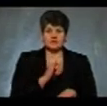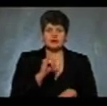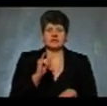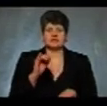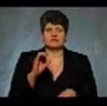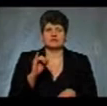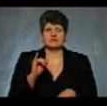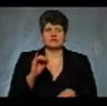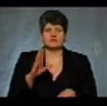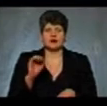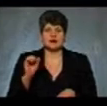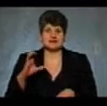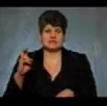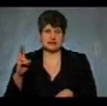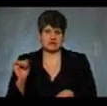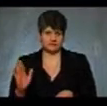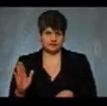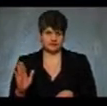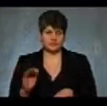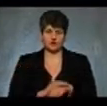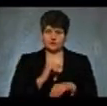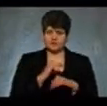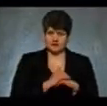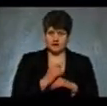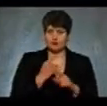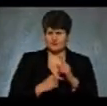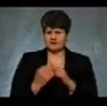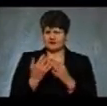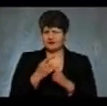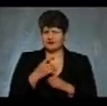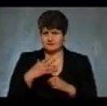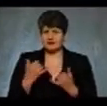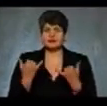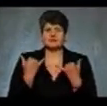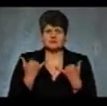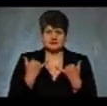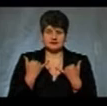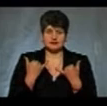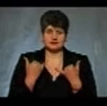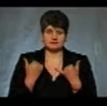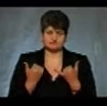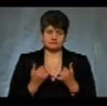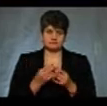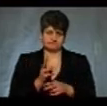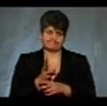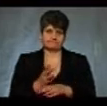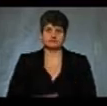Доброго вечора. Добрий вечір. Повернемося до розмови уже за декілька хвилин, а наразі в ефірі сюжет.